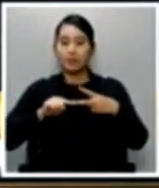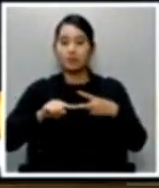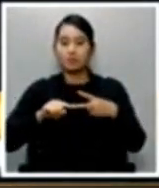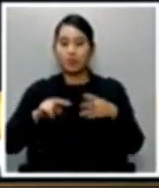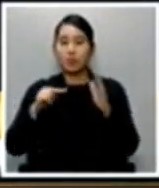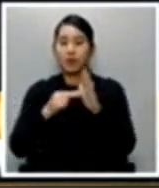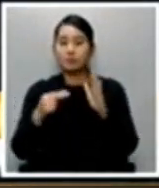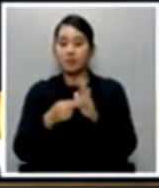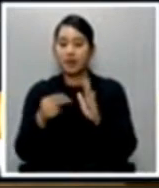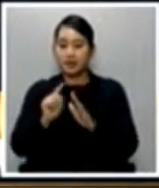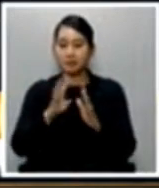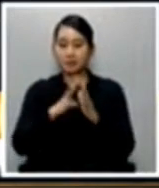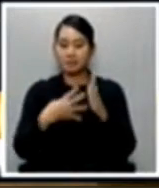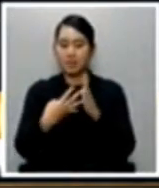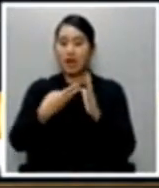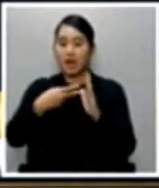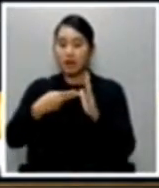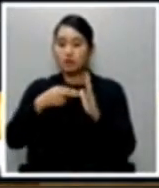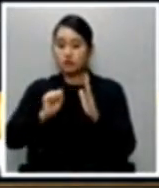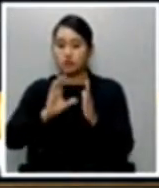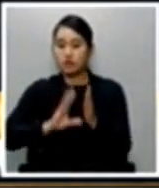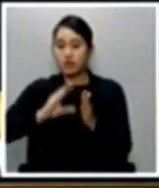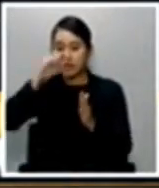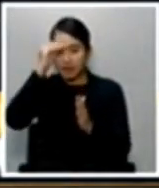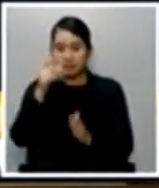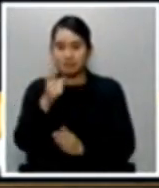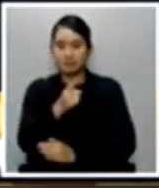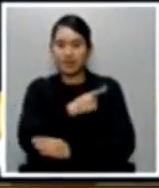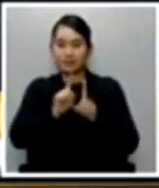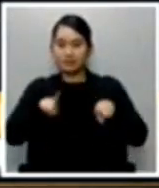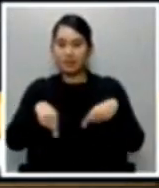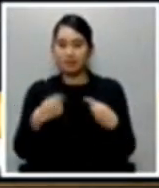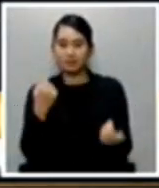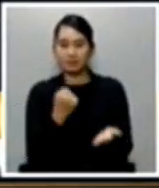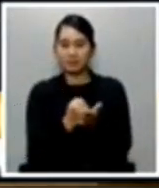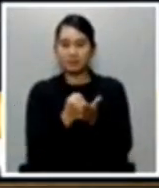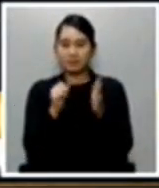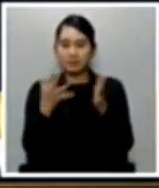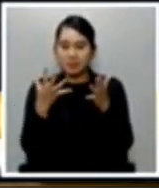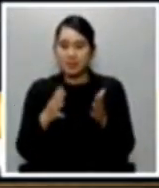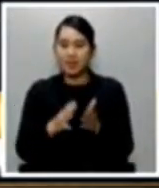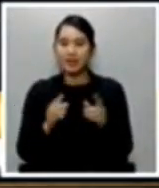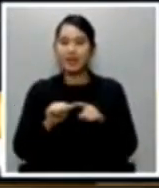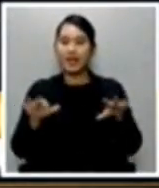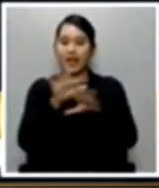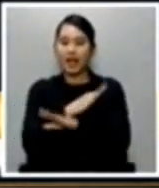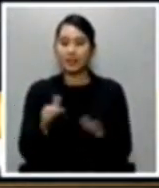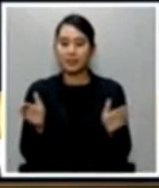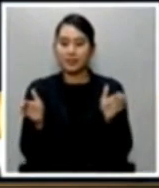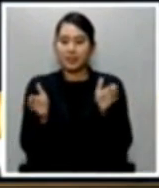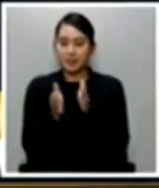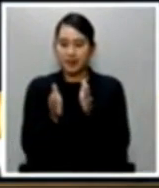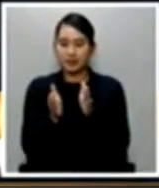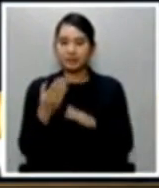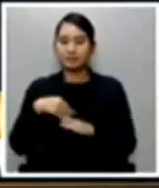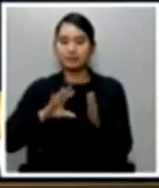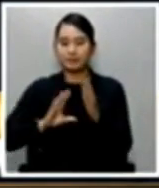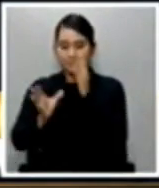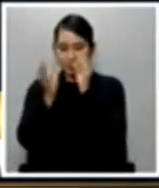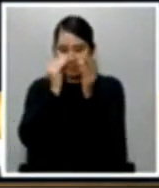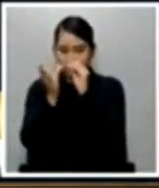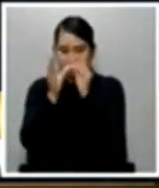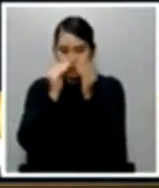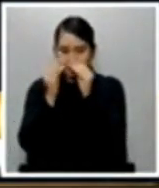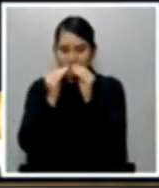แกรมนะครับก็คือเป็นหลักสูตรที่ไม่ต้องการปริญญาแต่เป็นการเน้นในหลักสูตรระยะสั้นๆที่จะตอบโจทย์นะ